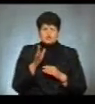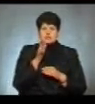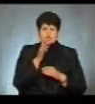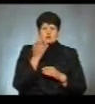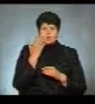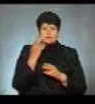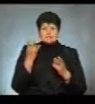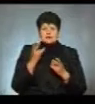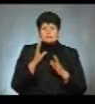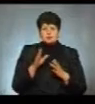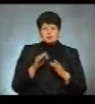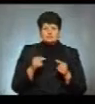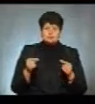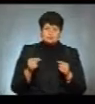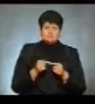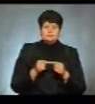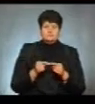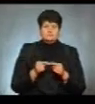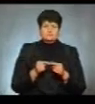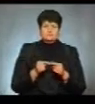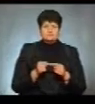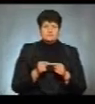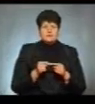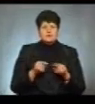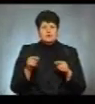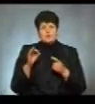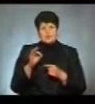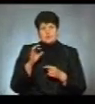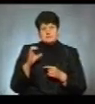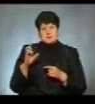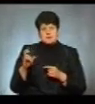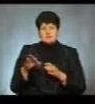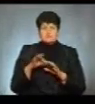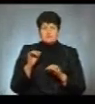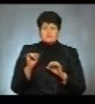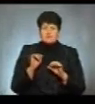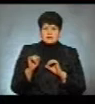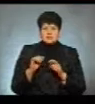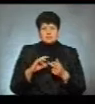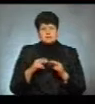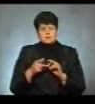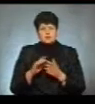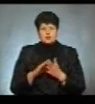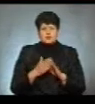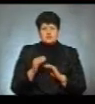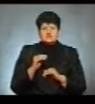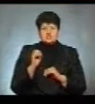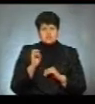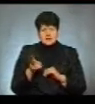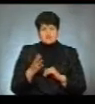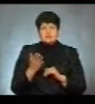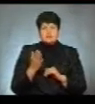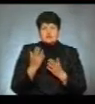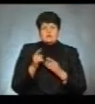вже треба буде остаточно, чи створити ОСББ, чи обрати управителя, чи перезаключити договір з так званим ЖЕКом, якщо він